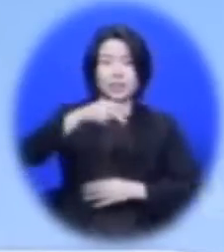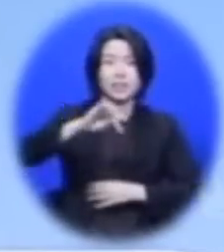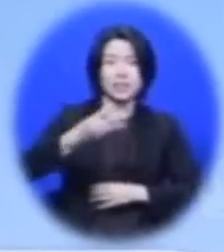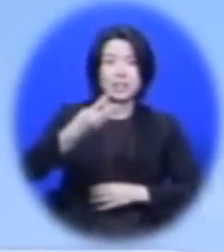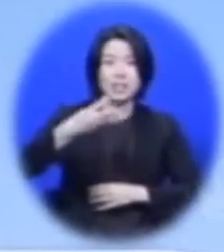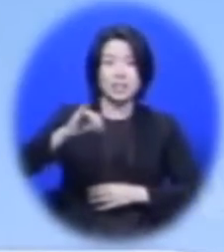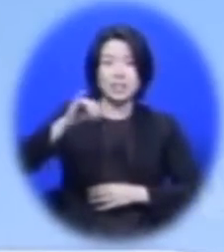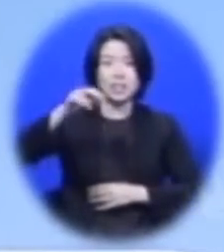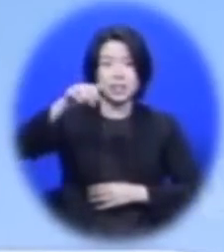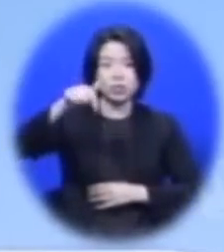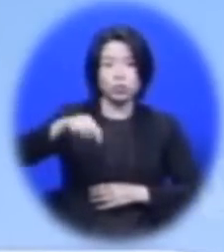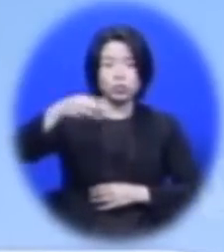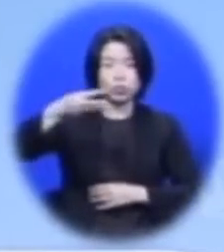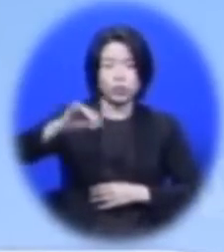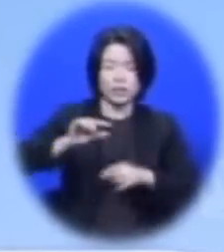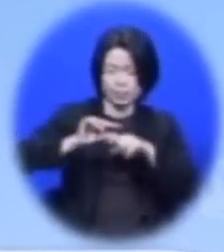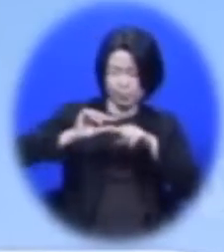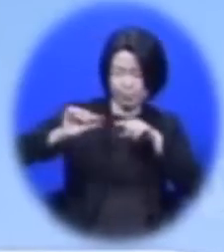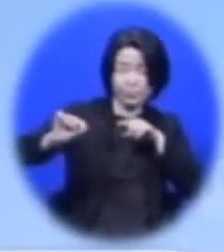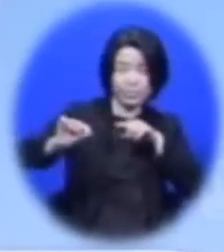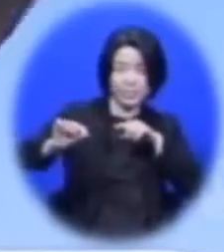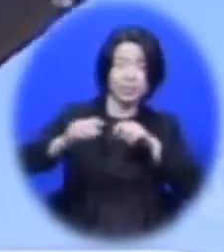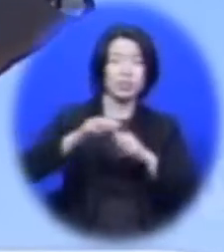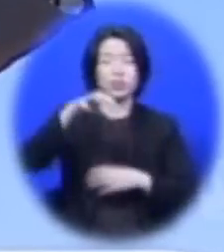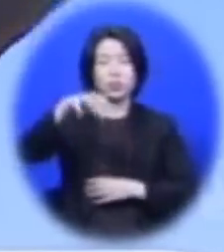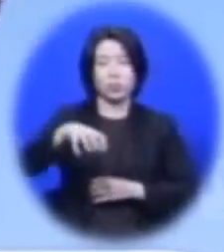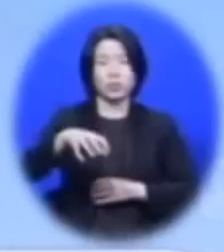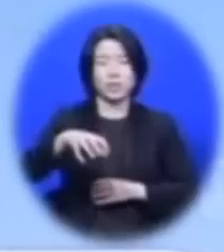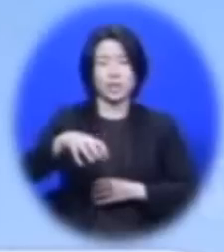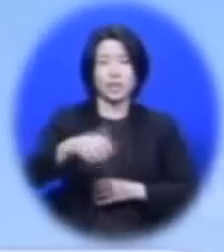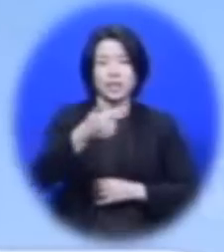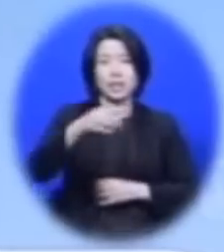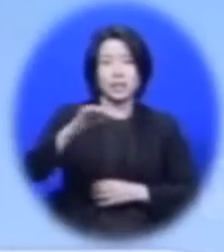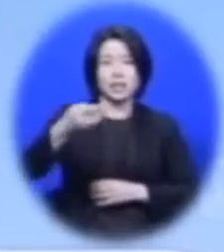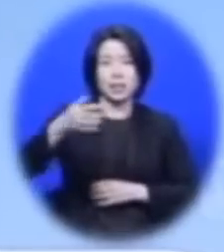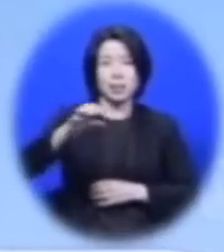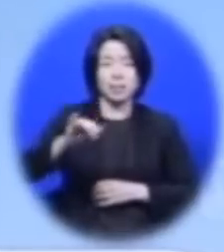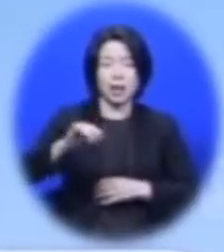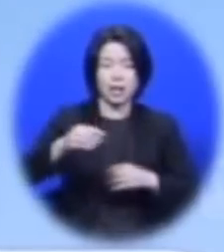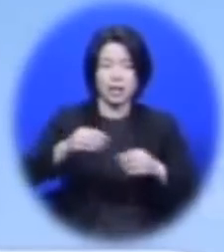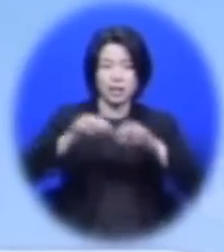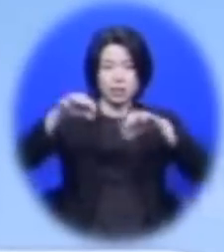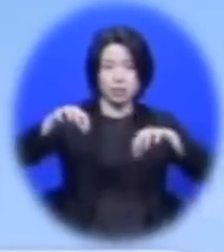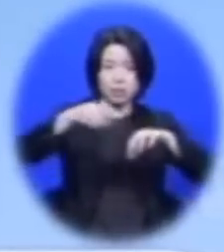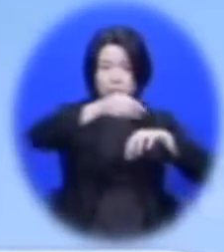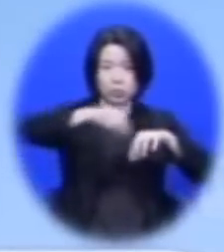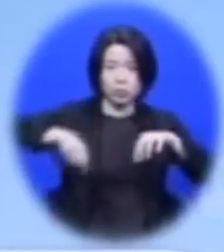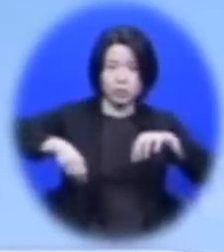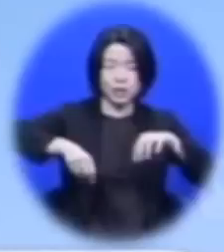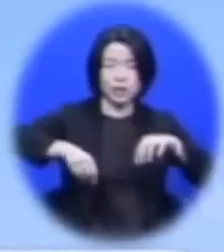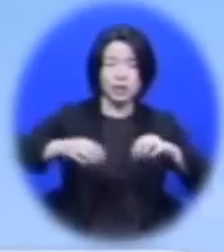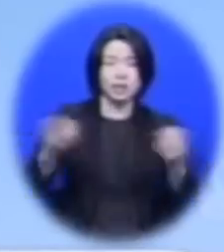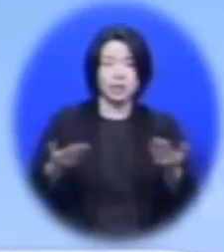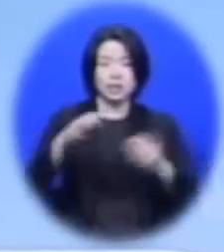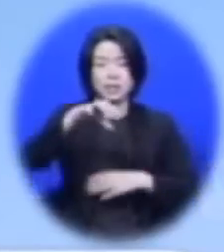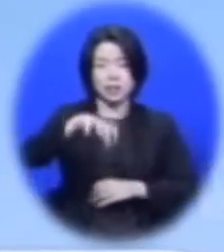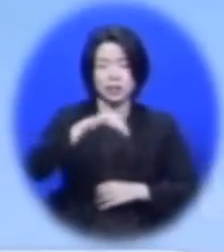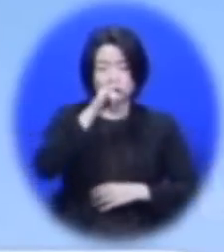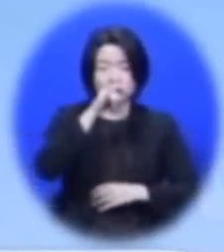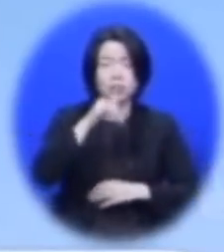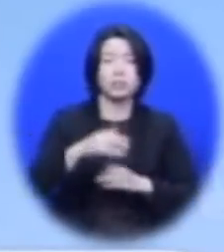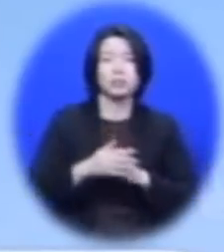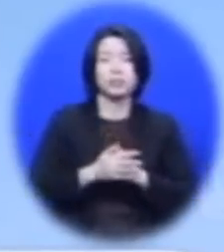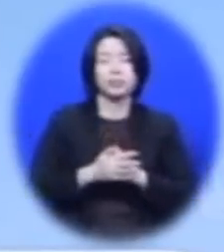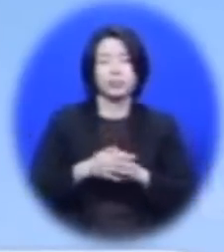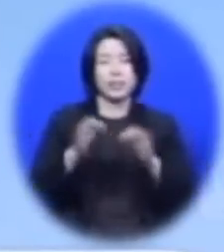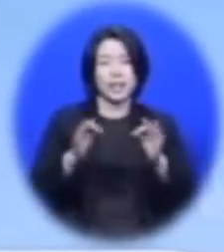오지 중국, 티벳, 뭐 네팔 그 국경에 있는 곳에서 사역하고 계십니다.